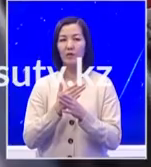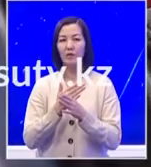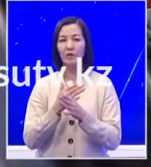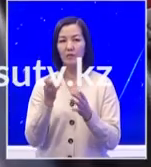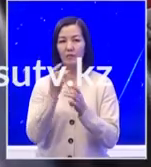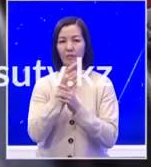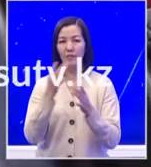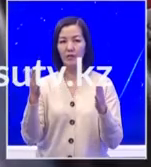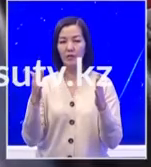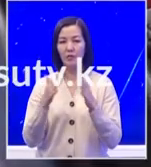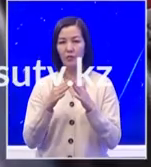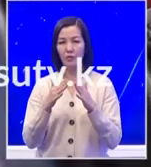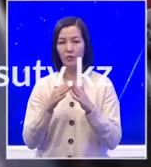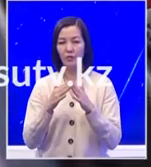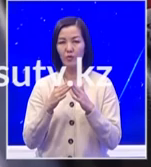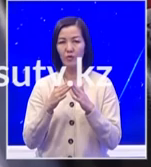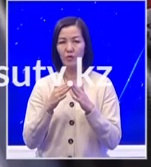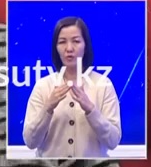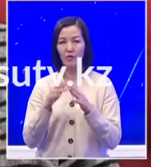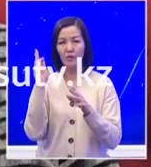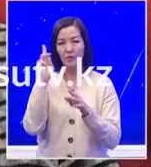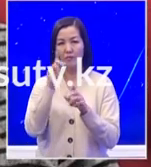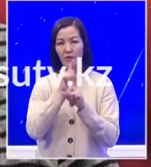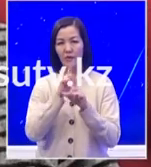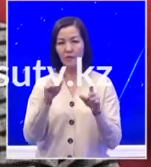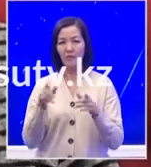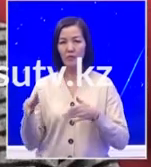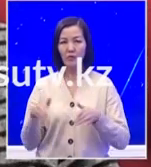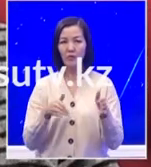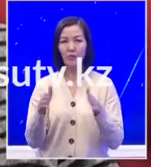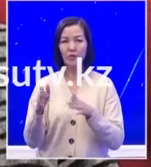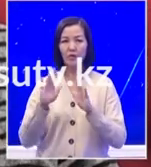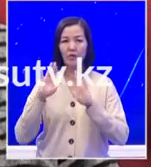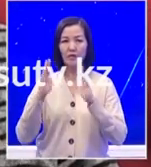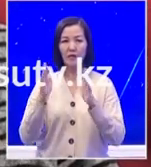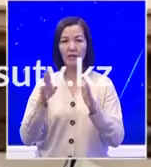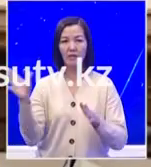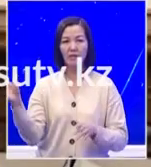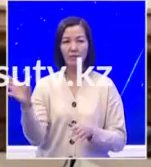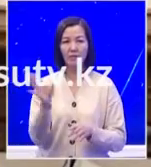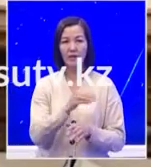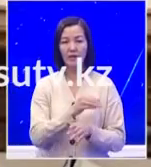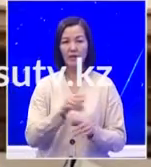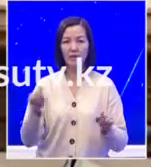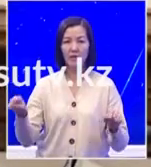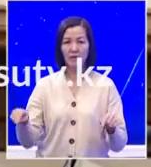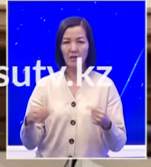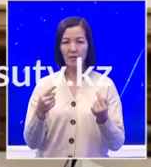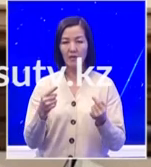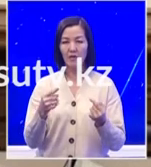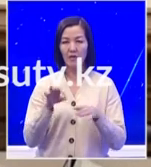мәдени үйлерді, нелерді, мектептерді, жолдарды, саябақтарды бәрін қалпына